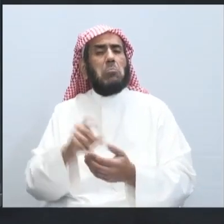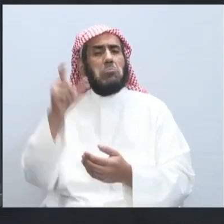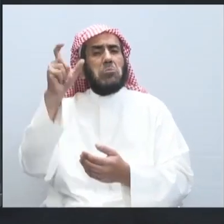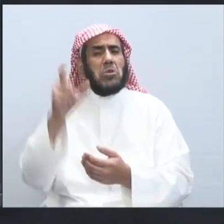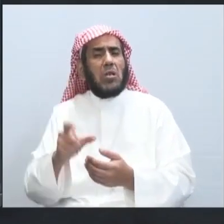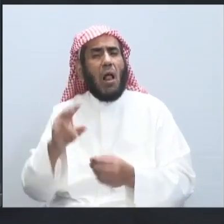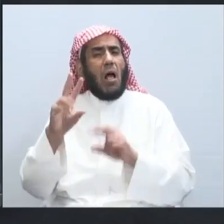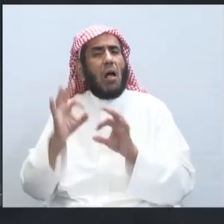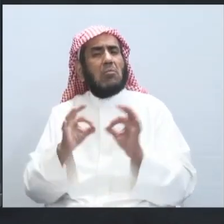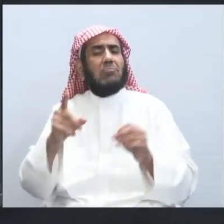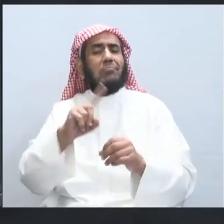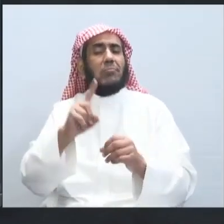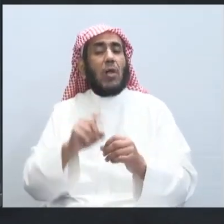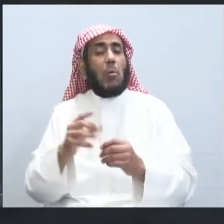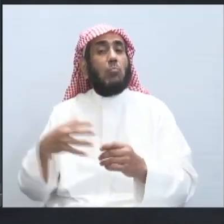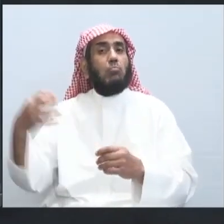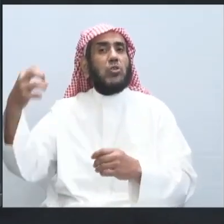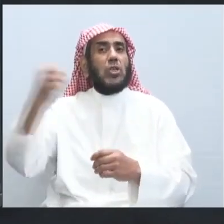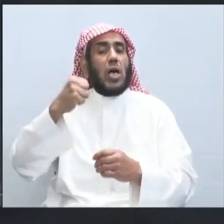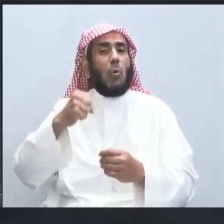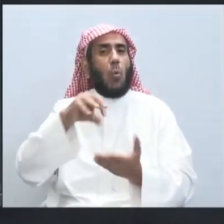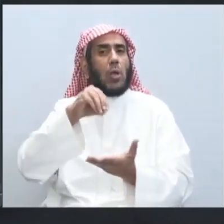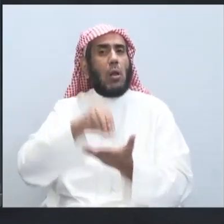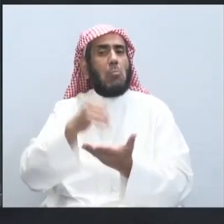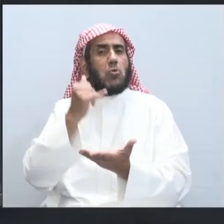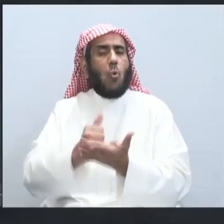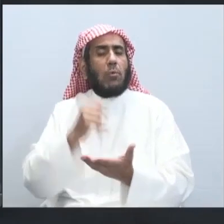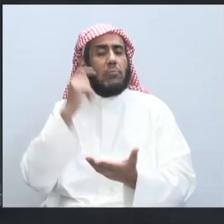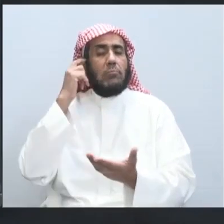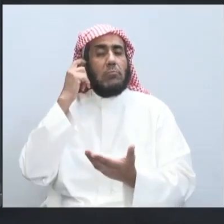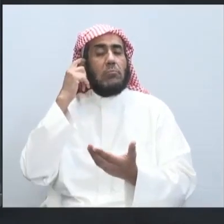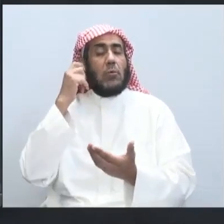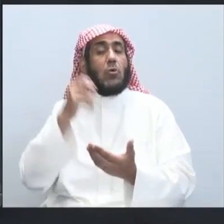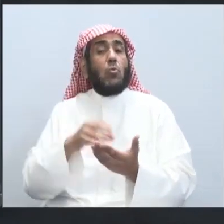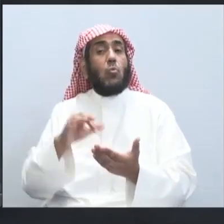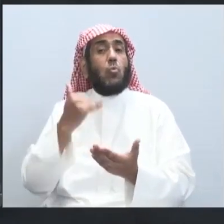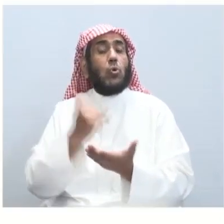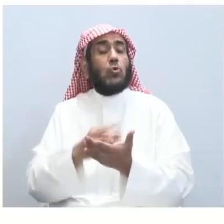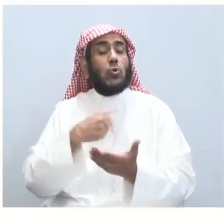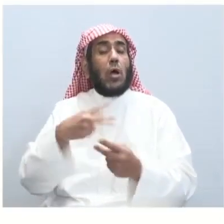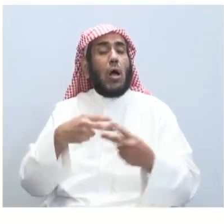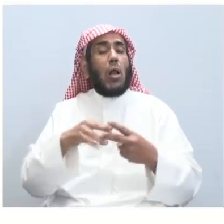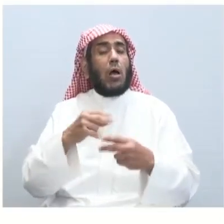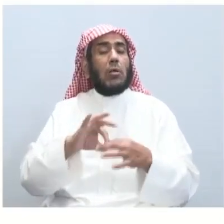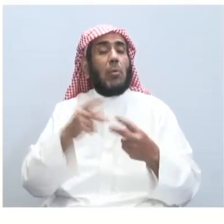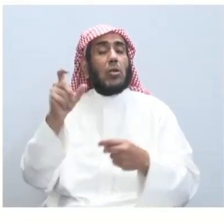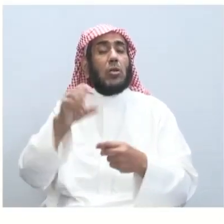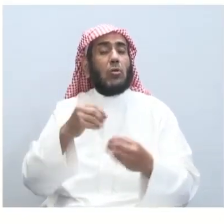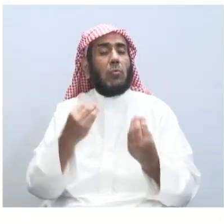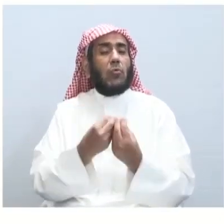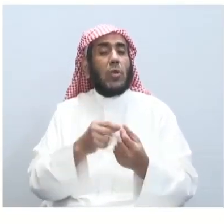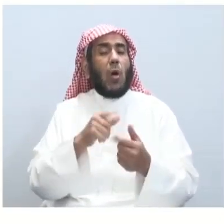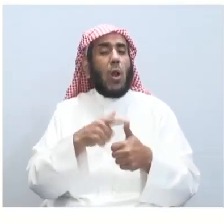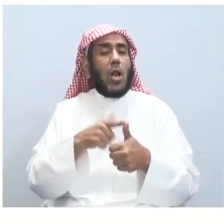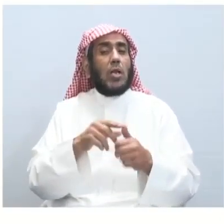اعتباريا عاديا وانما تتعامل بالسياده والسلطات عامه في الدوله فيما بينهم وعلاقتهم مع الاشخاص ويضم الفروع